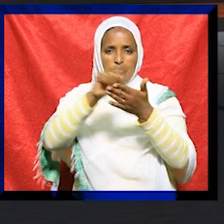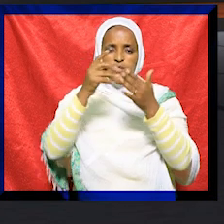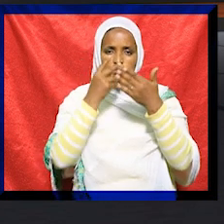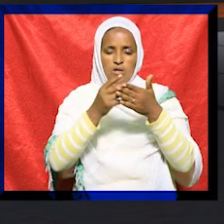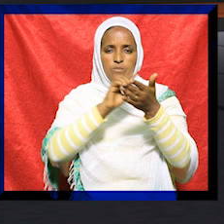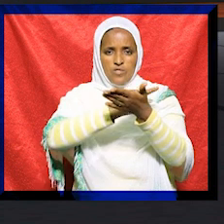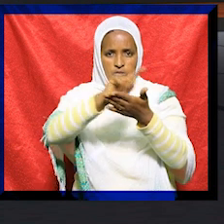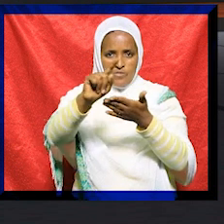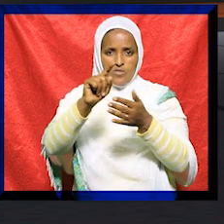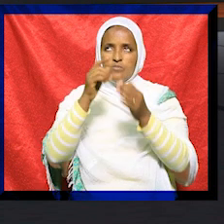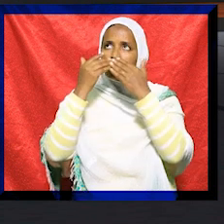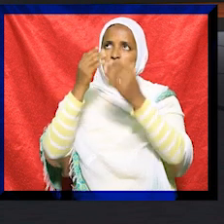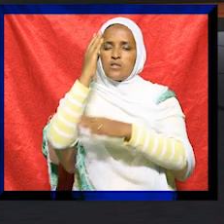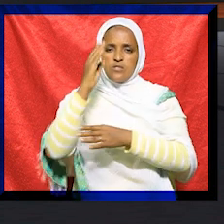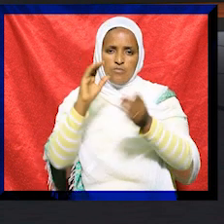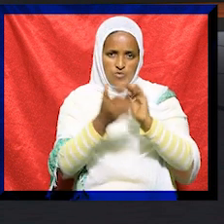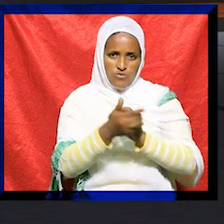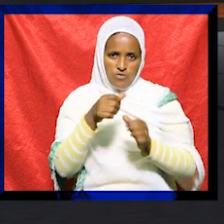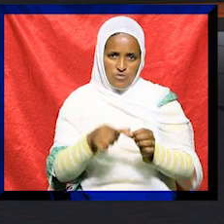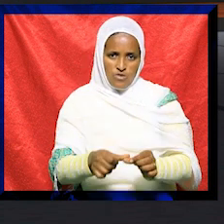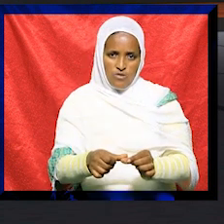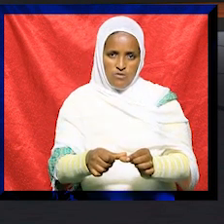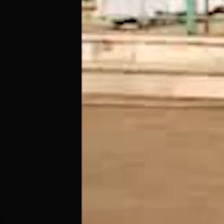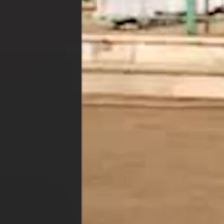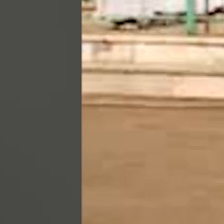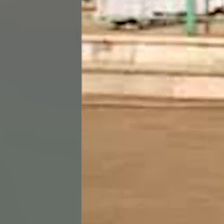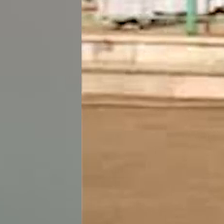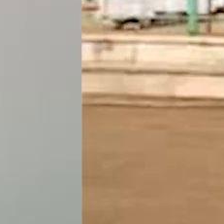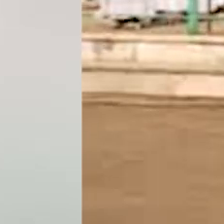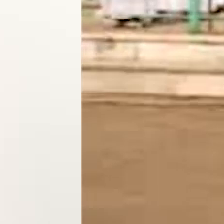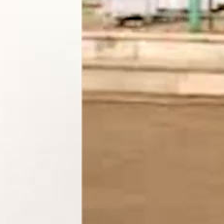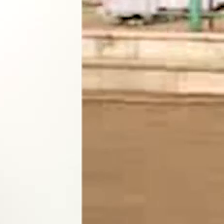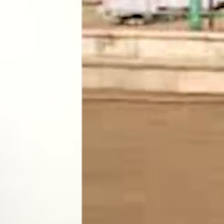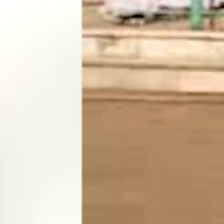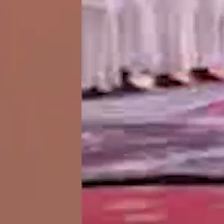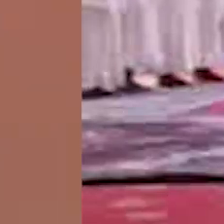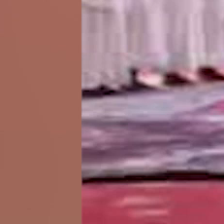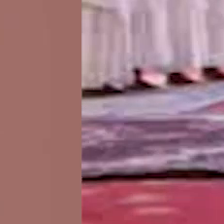እስከ ሳምንት መልካም ሳምንት። ወስብሐት ለእግዚአብሔር። ይቆየን።